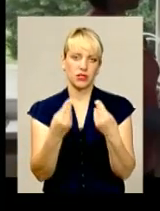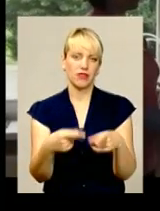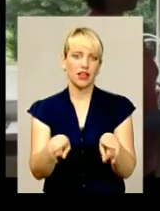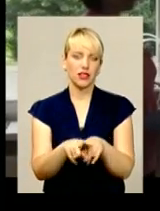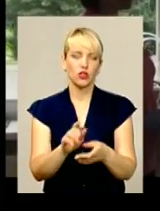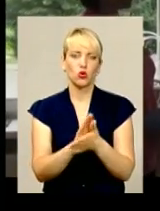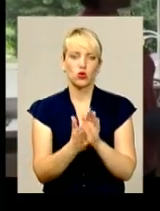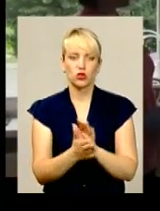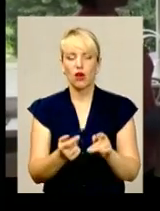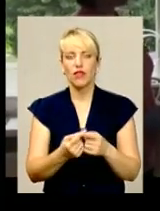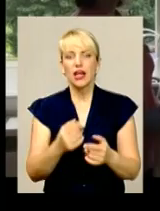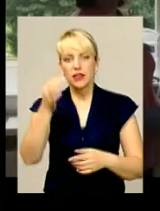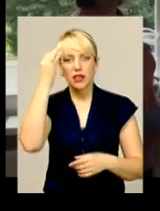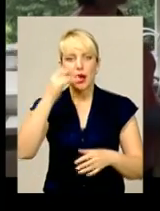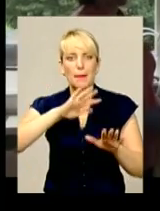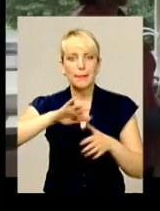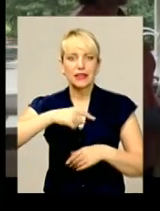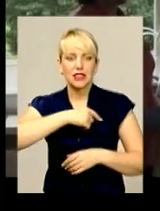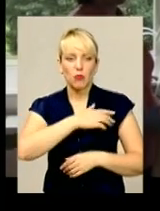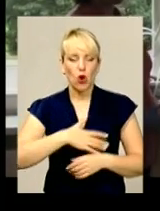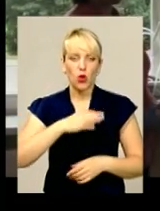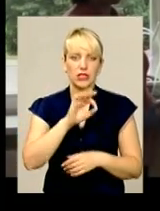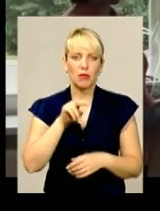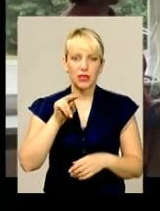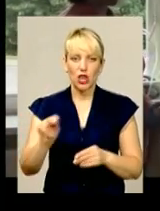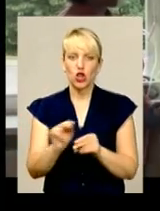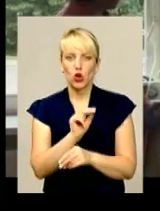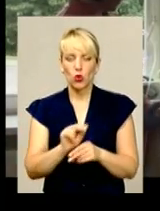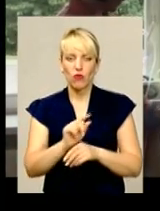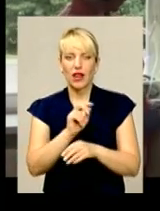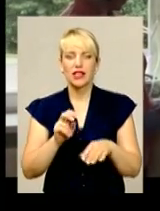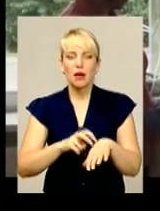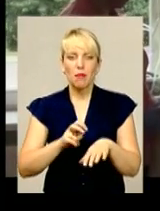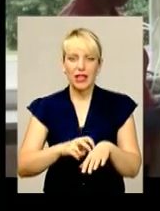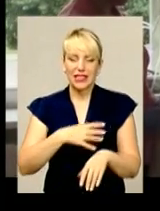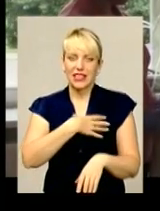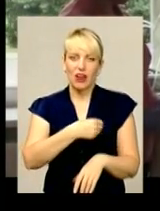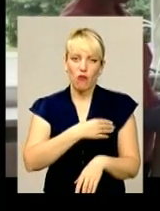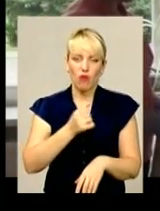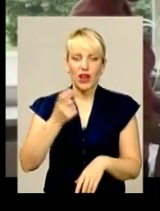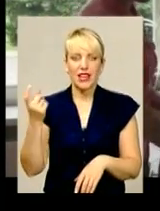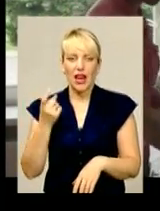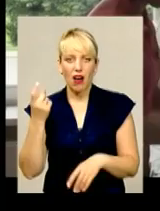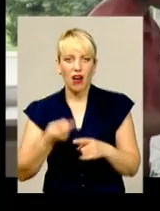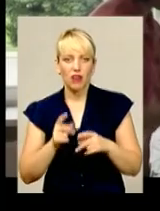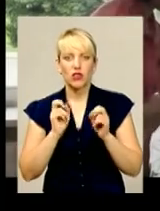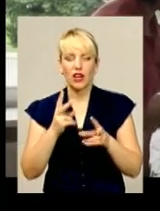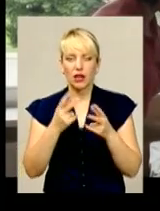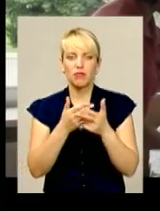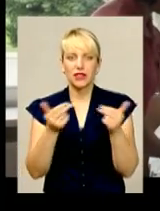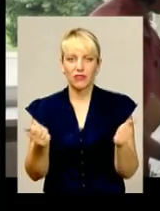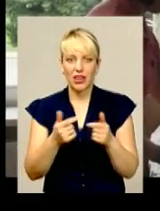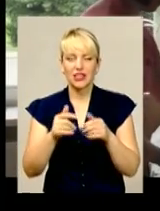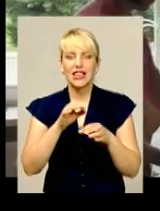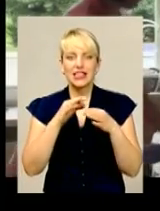Нагадаємо, одразу після поранення Олександра Петриківського лікували медики Харкова та Львова. Як тепер підтвердила Незалежна медична комісія